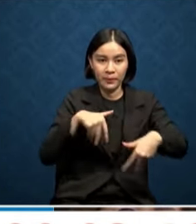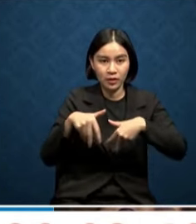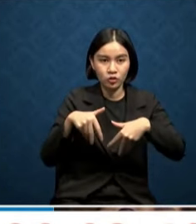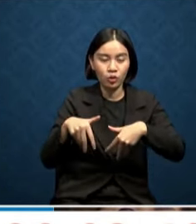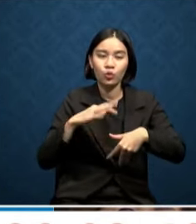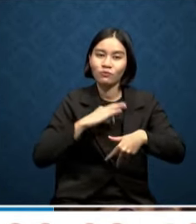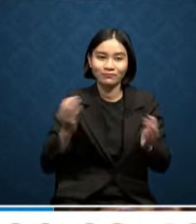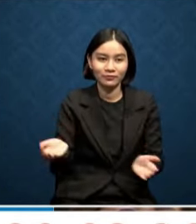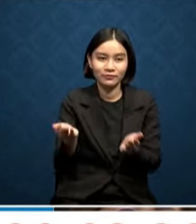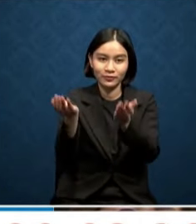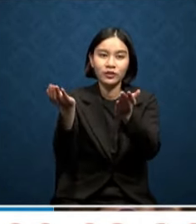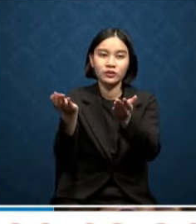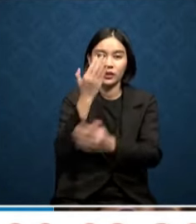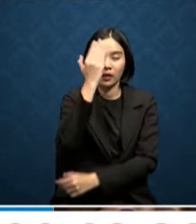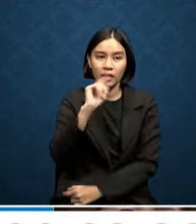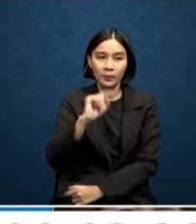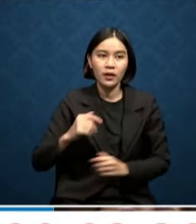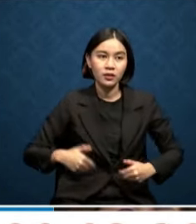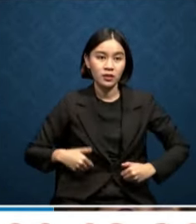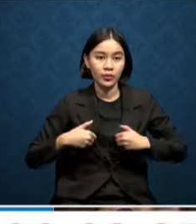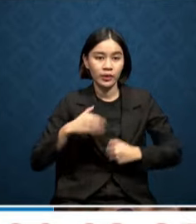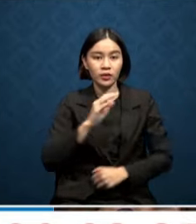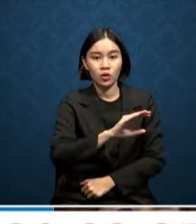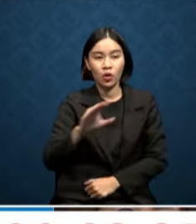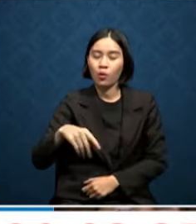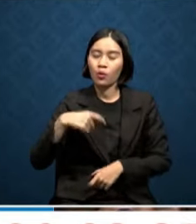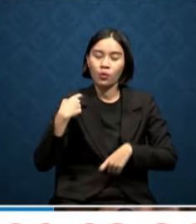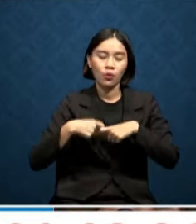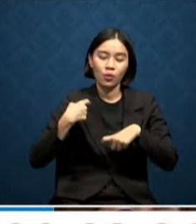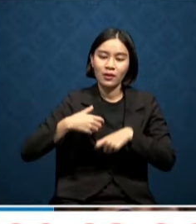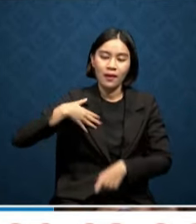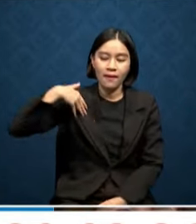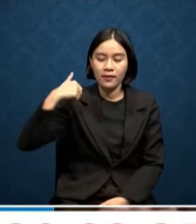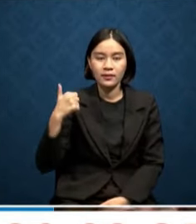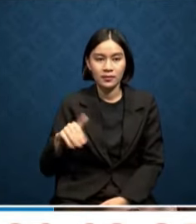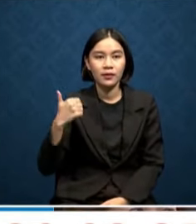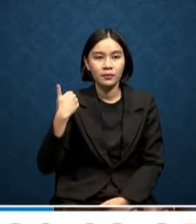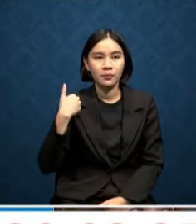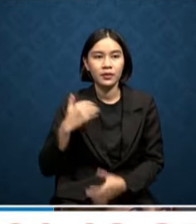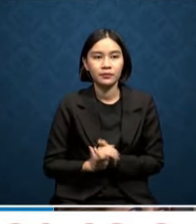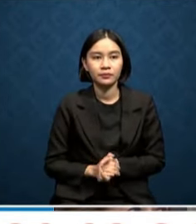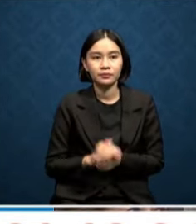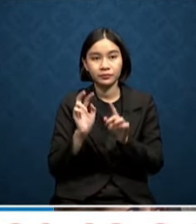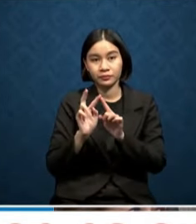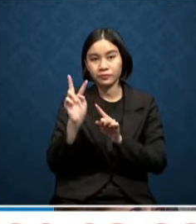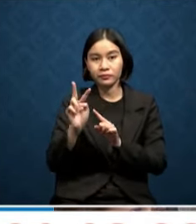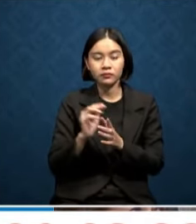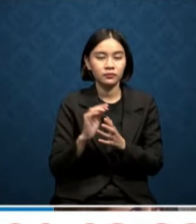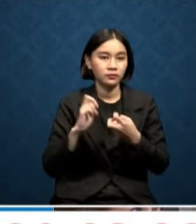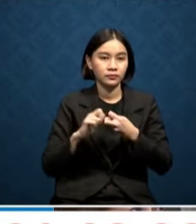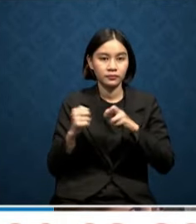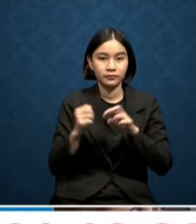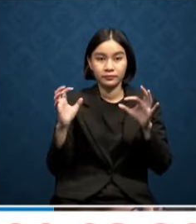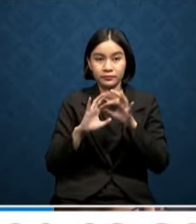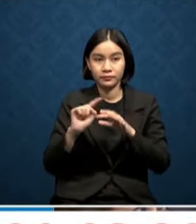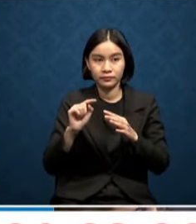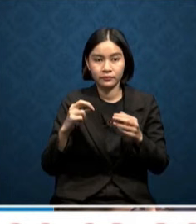สรรเสริญเยินยอเพราะว่าชีวิตของเขานั้นทุกระทมกับสิ่งเหล่านี้มากมายประการที่ 2ปัญหาเรื่อง